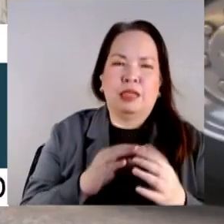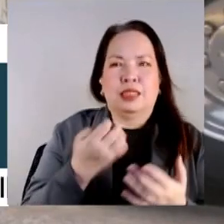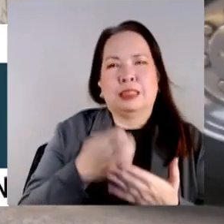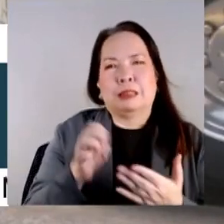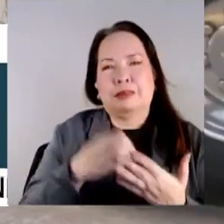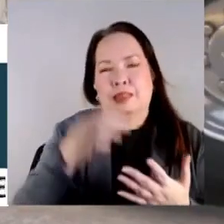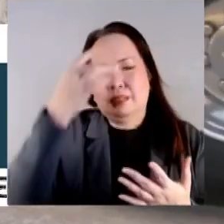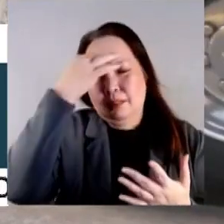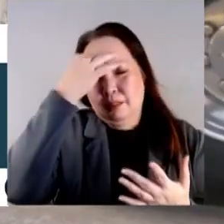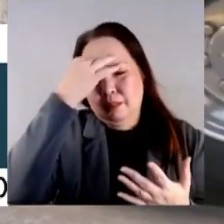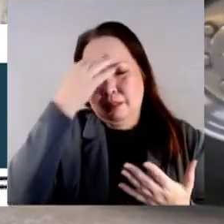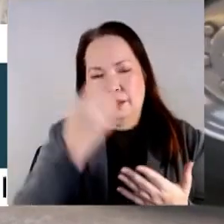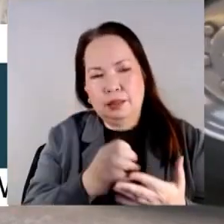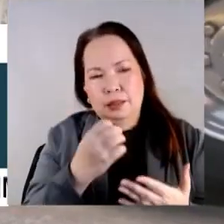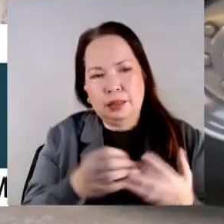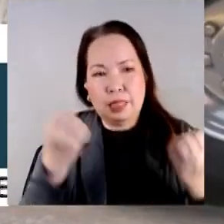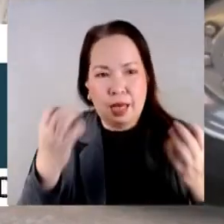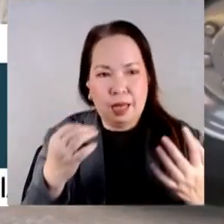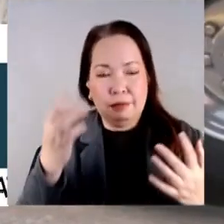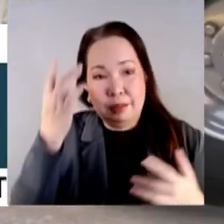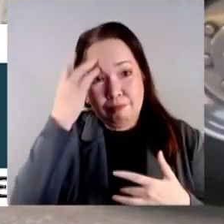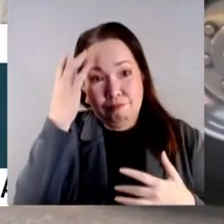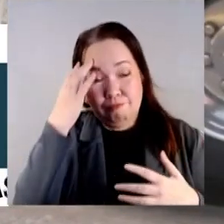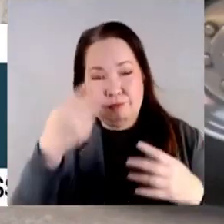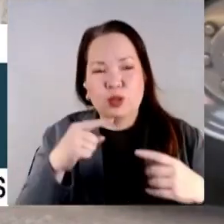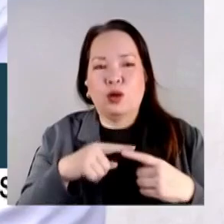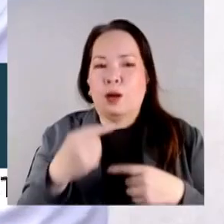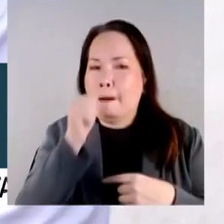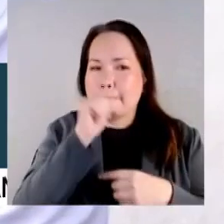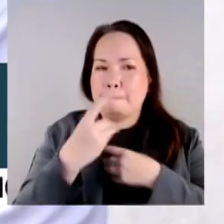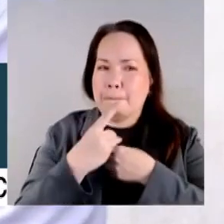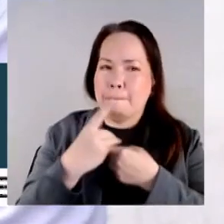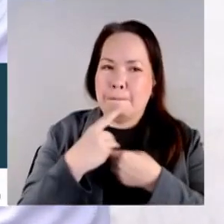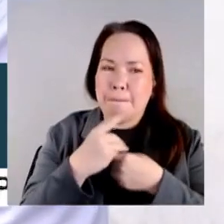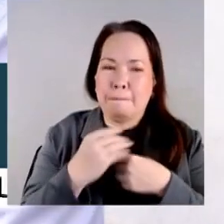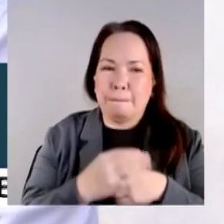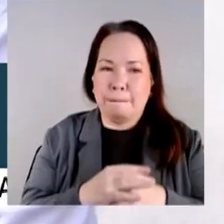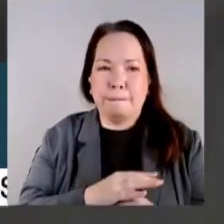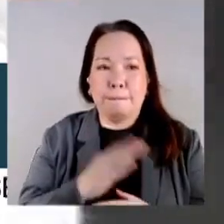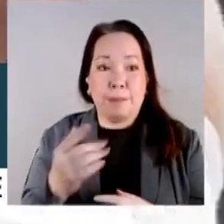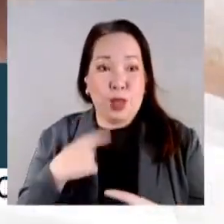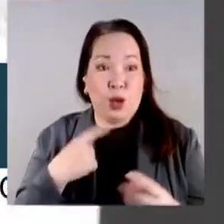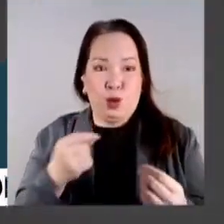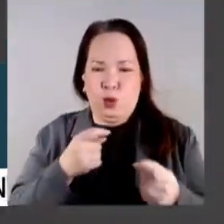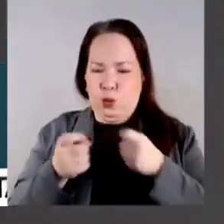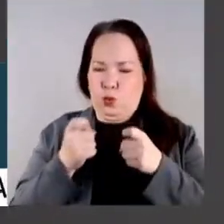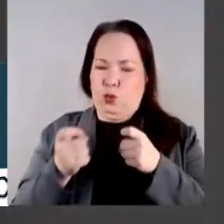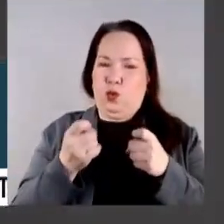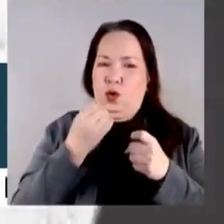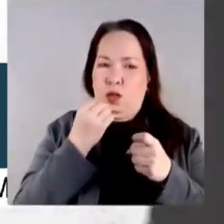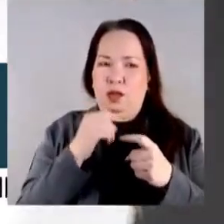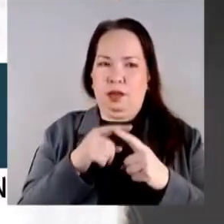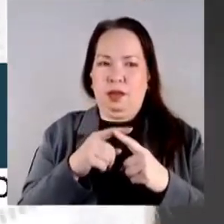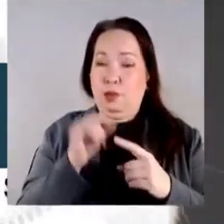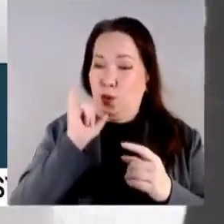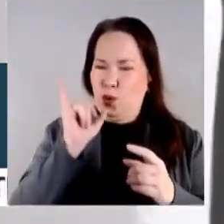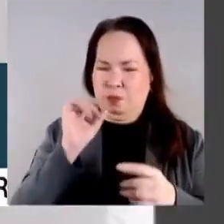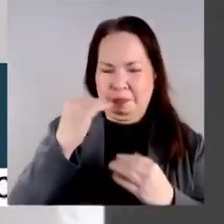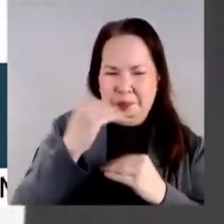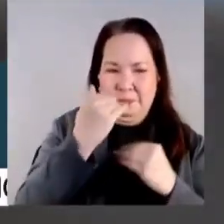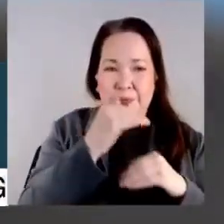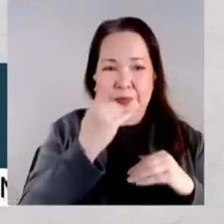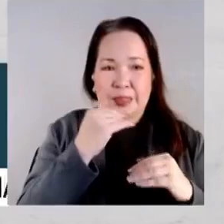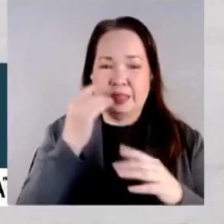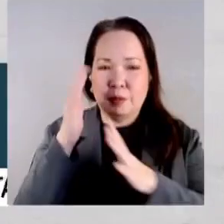eh. So talagang dinisiplina ako po yung sarili ko. He now controls what he eats and limits his alcohol consumption during